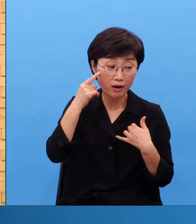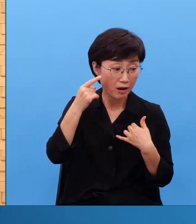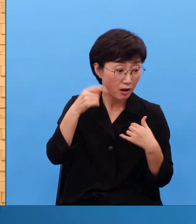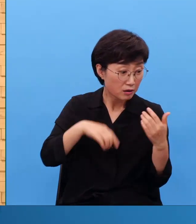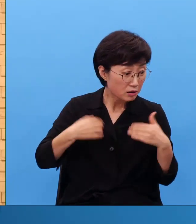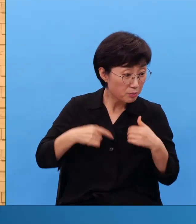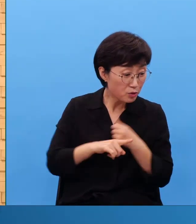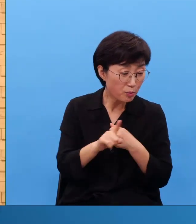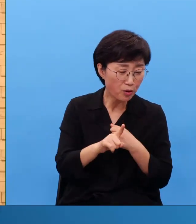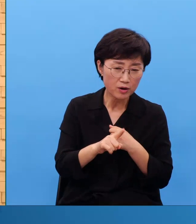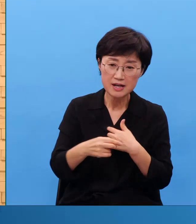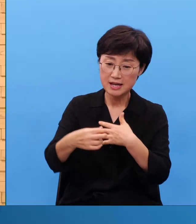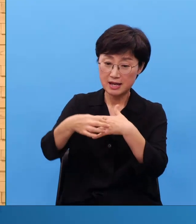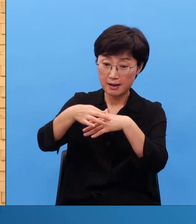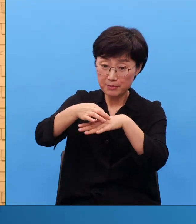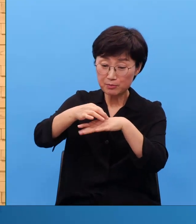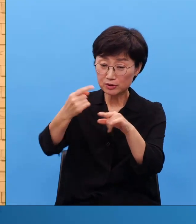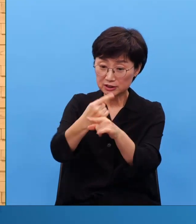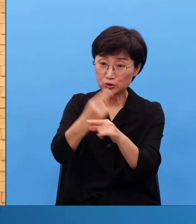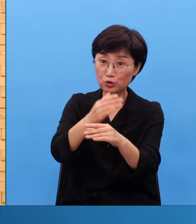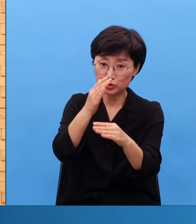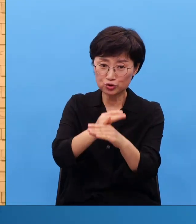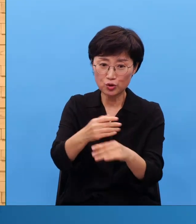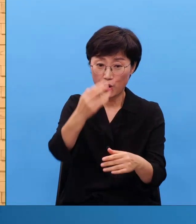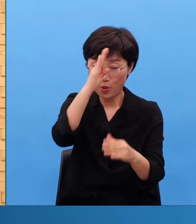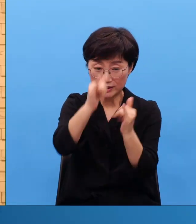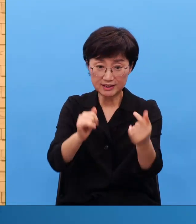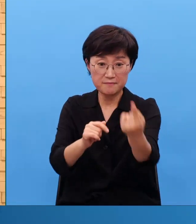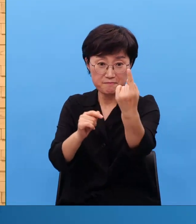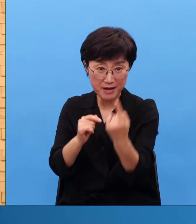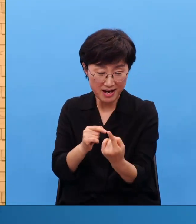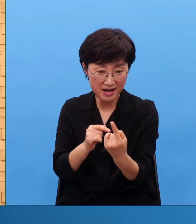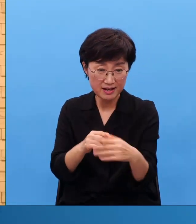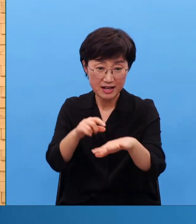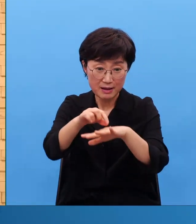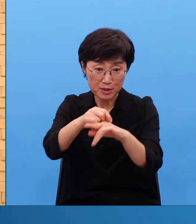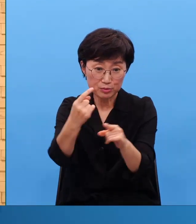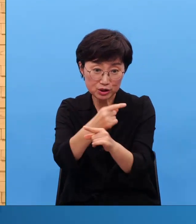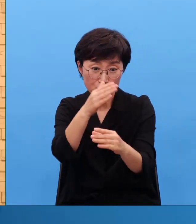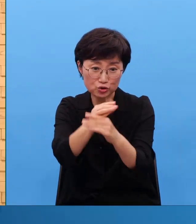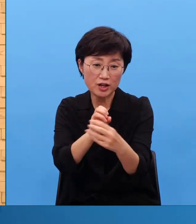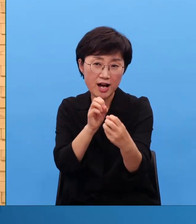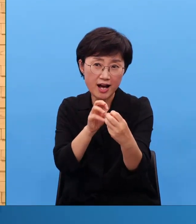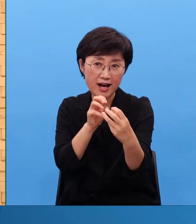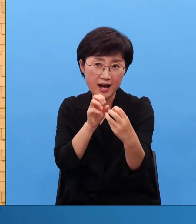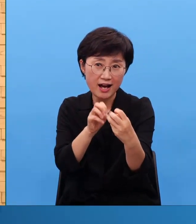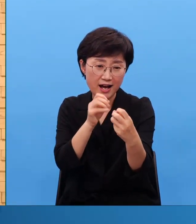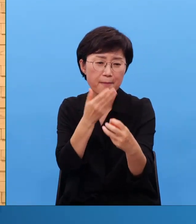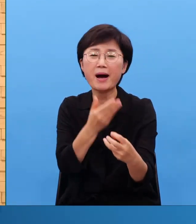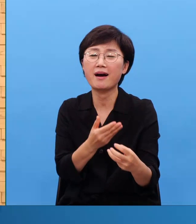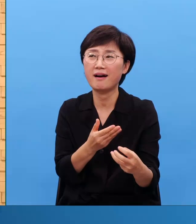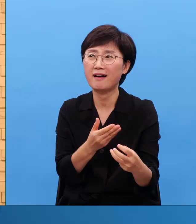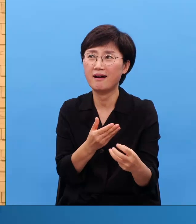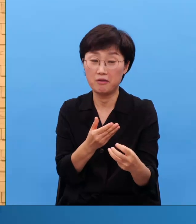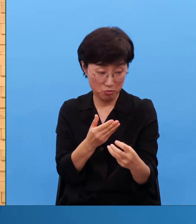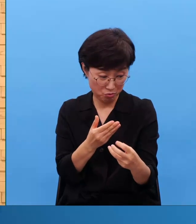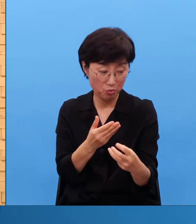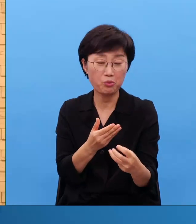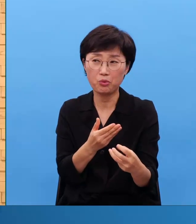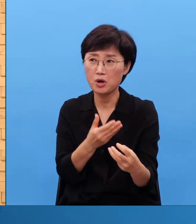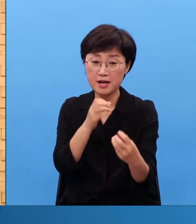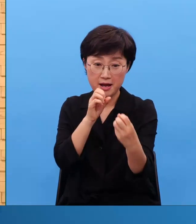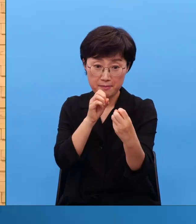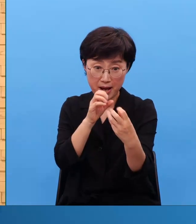being a dermatologist because as she gives her diagnosis and meets with her patients, she can talk with them too. 그러면서 자기가 복음을 전할. And that's how she shares the